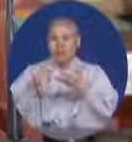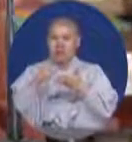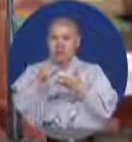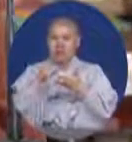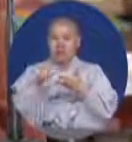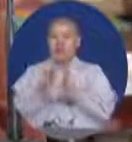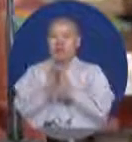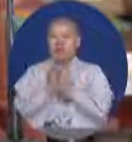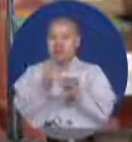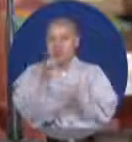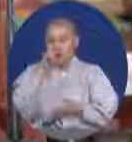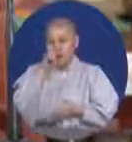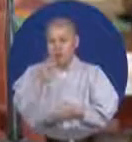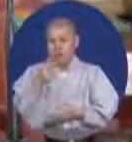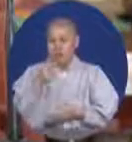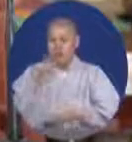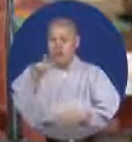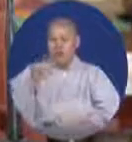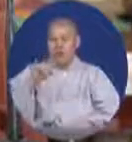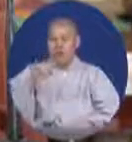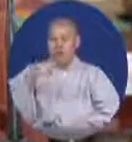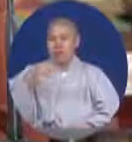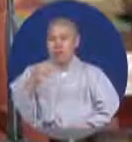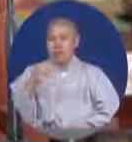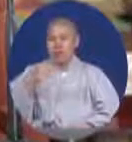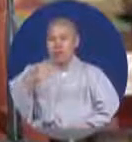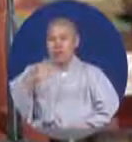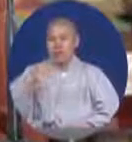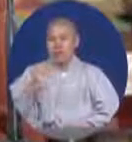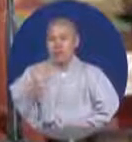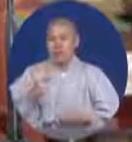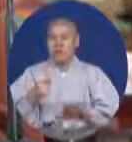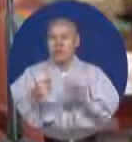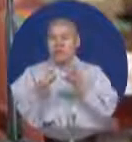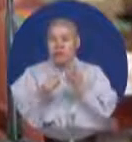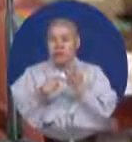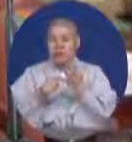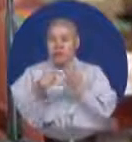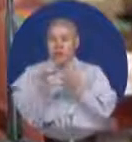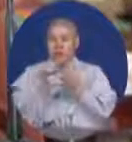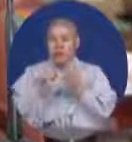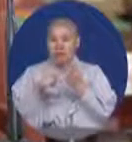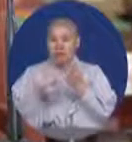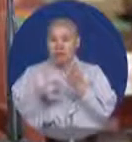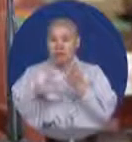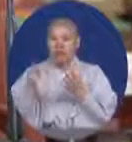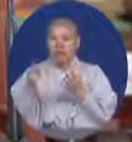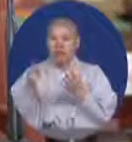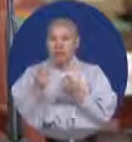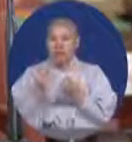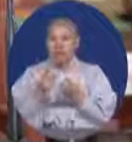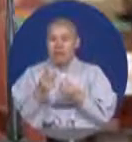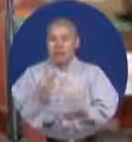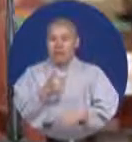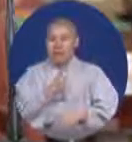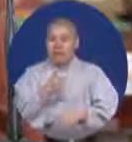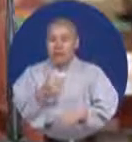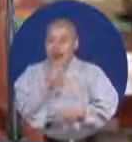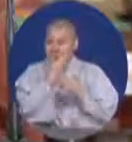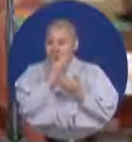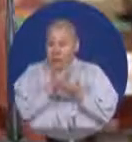있고 대지도론 4권째에도 있고 아주 대단히